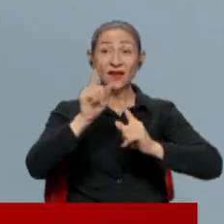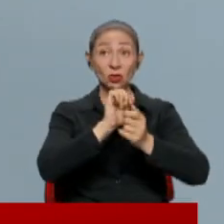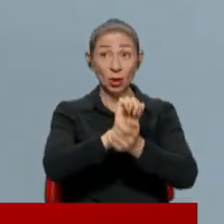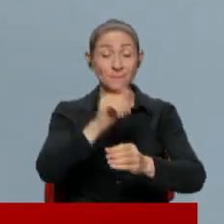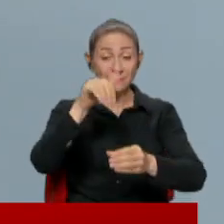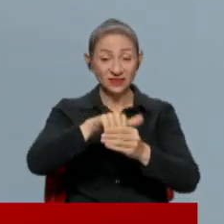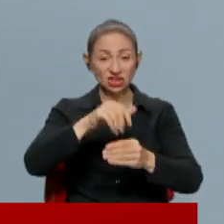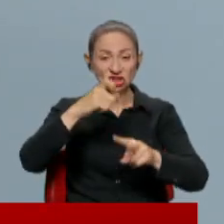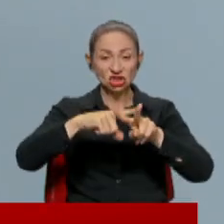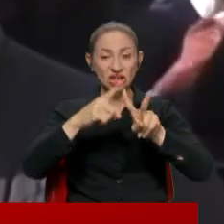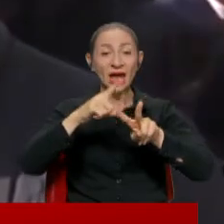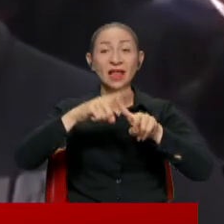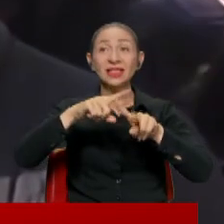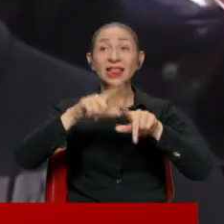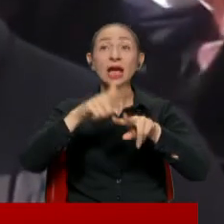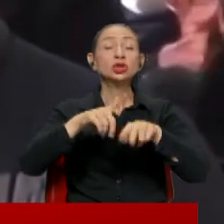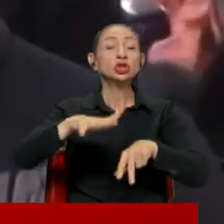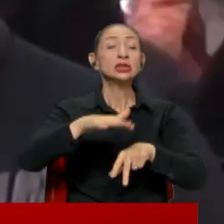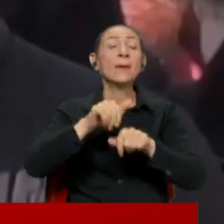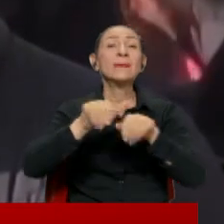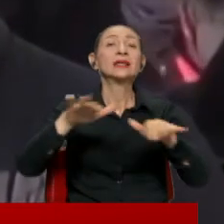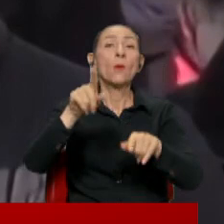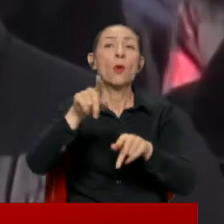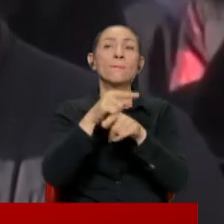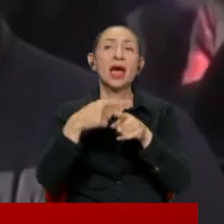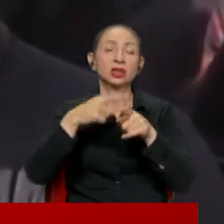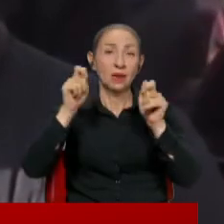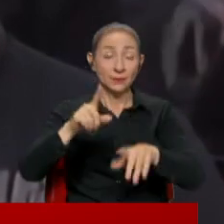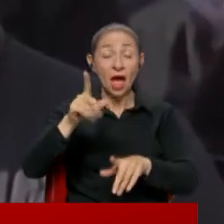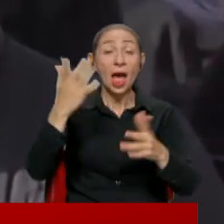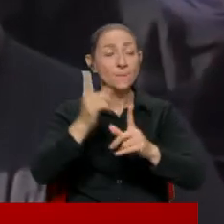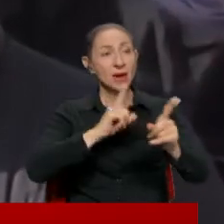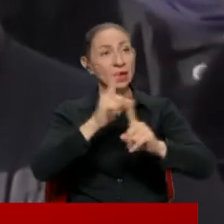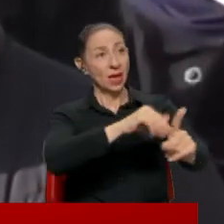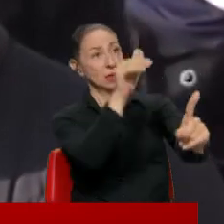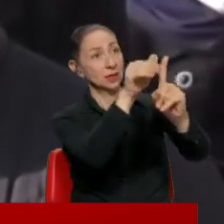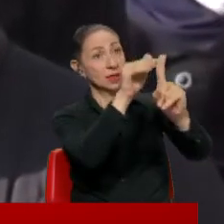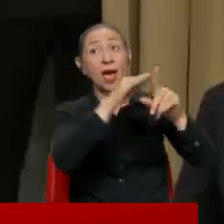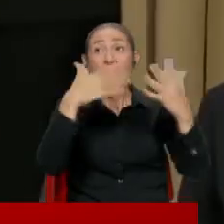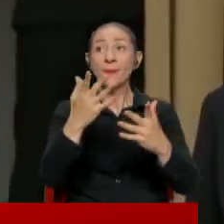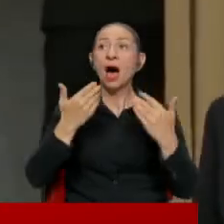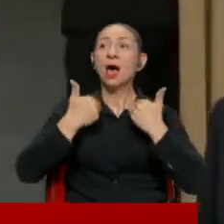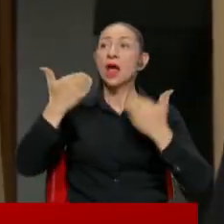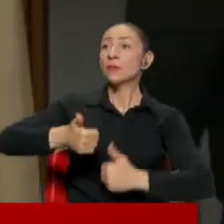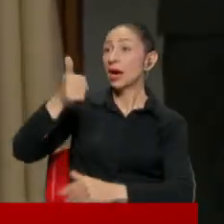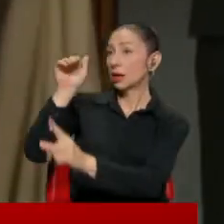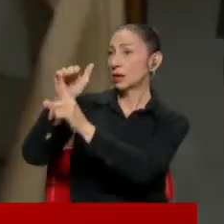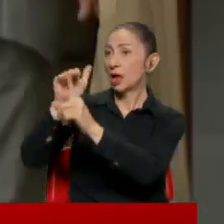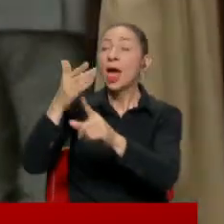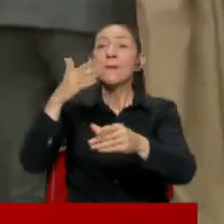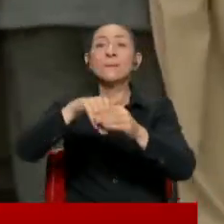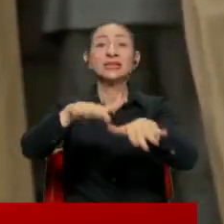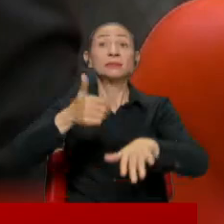tutuklusu milletvekili Can Atalay da sosyal medyadan bu mesajı paylaştı. Hem yargıya seslendi, hem Adalet Bakanı'na, hem